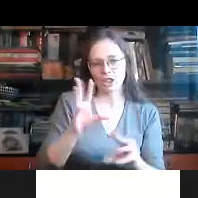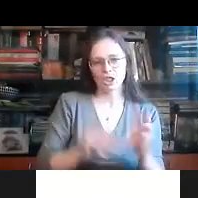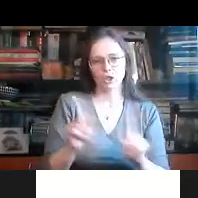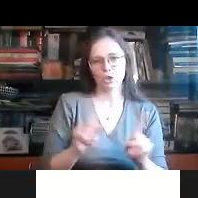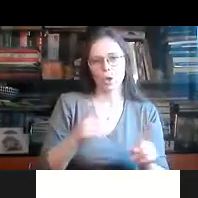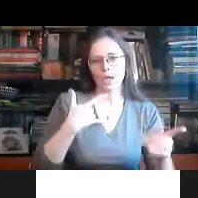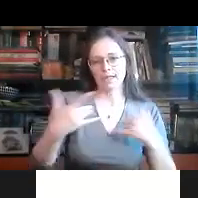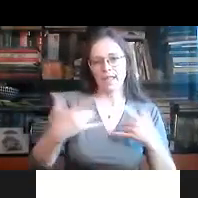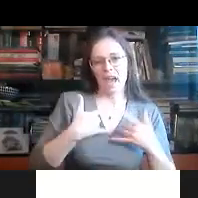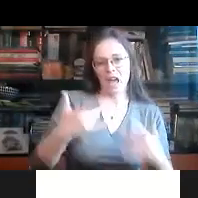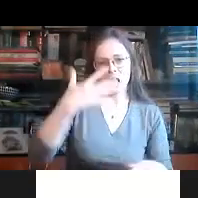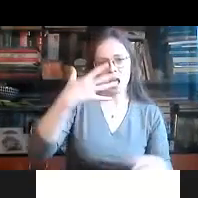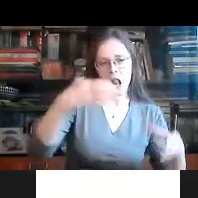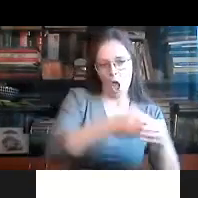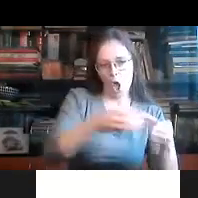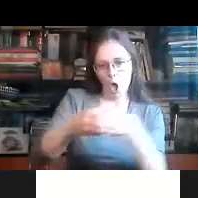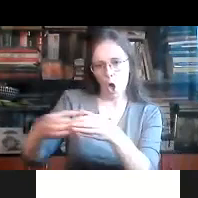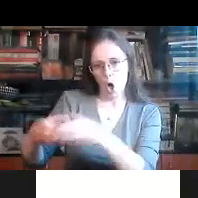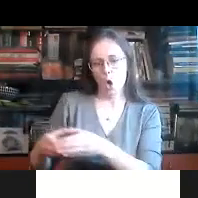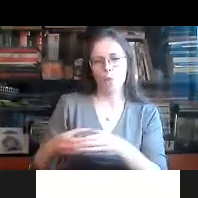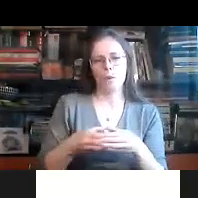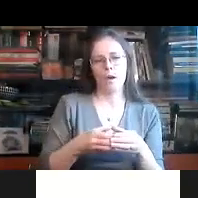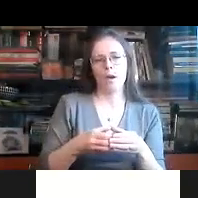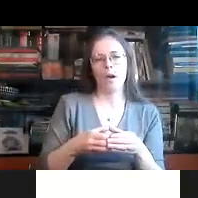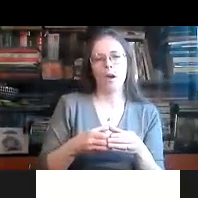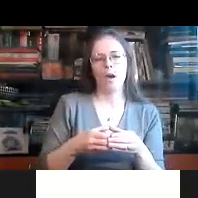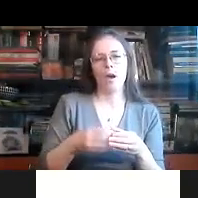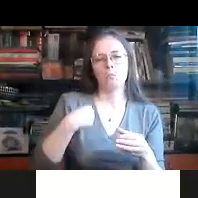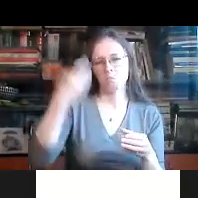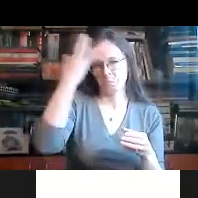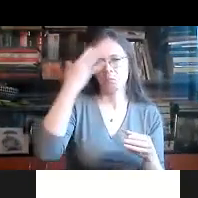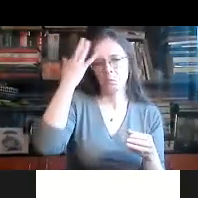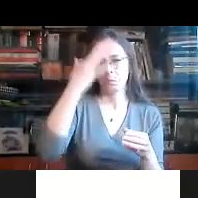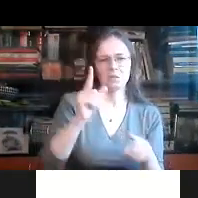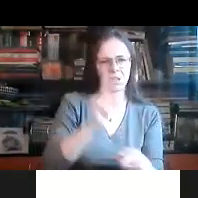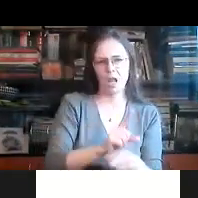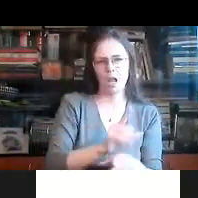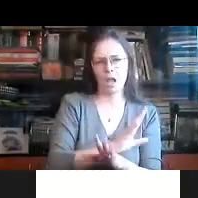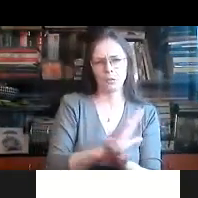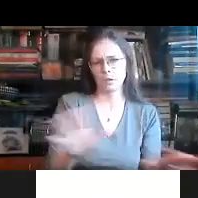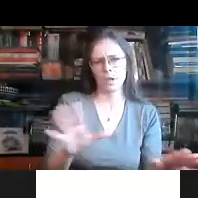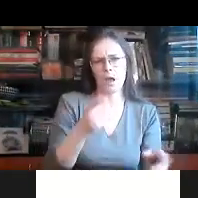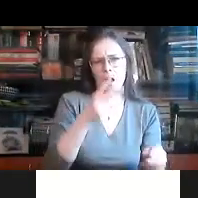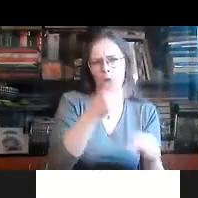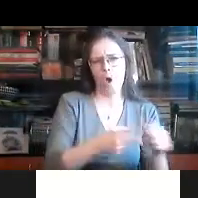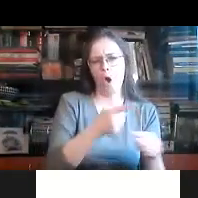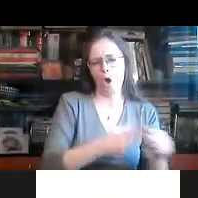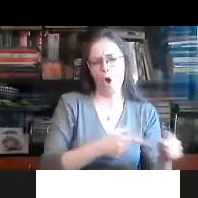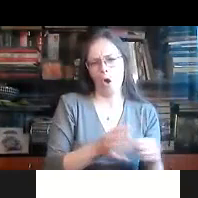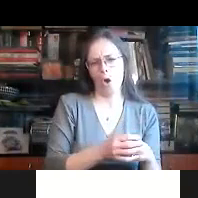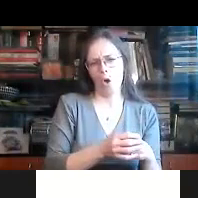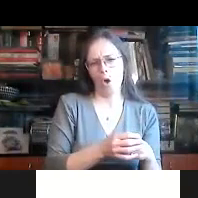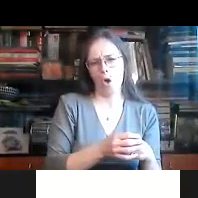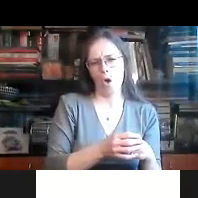том, что людям хочется чего-то веселого, но мне кажется, что не обязательно. То есть не обязательно на одном полюсе веселое, на